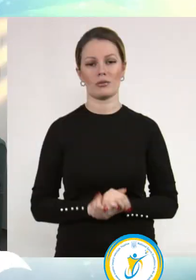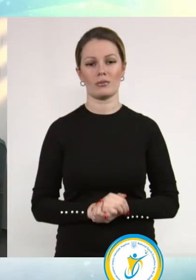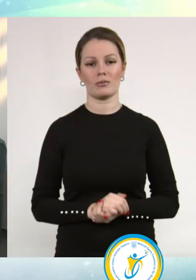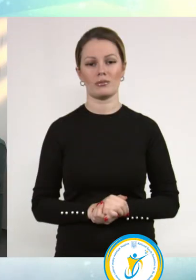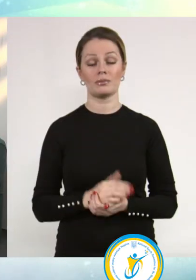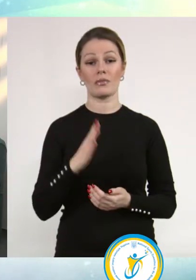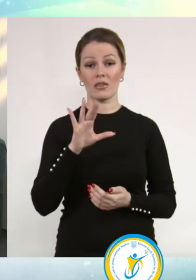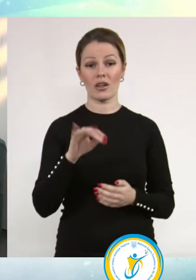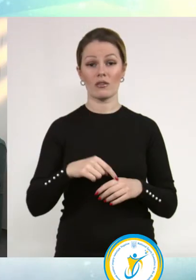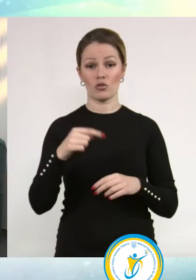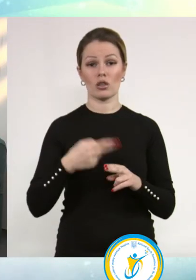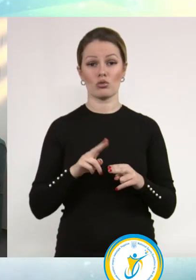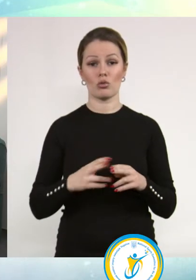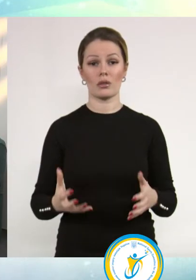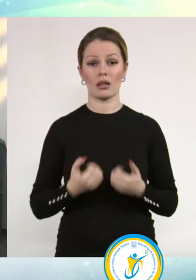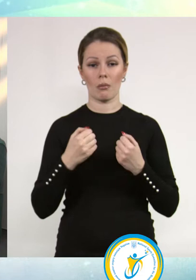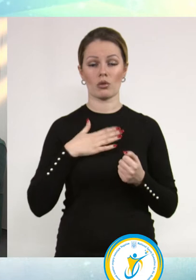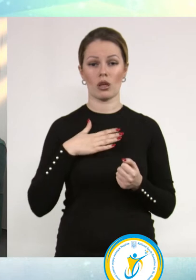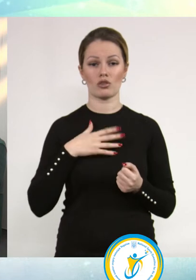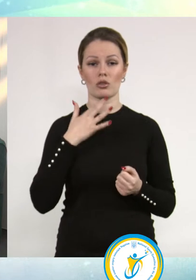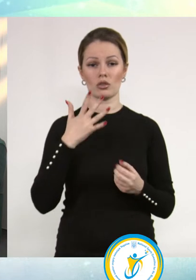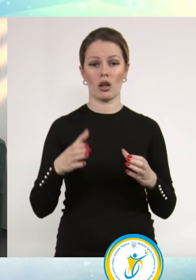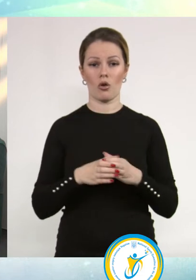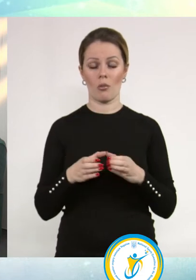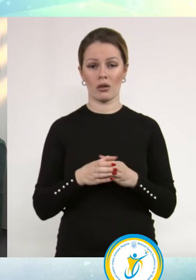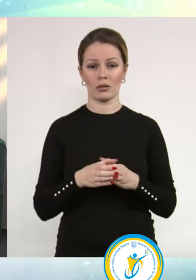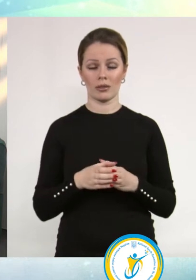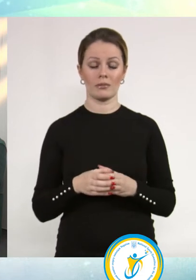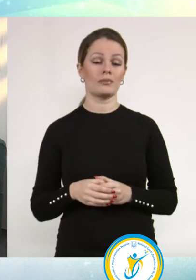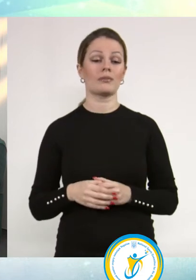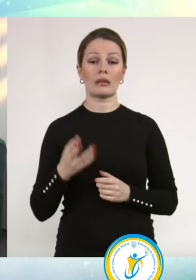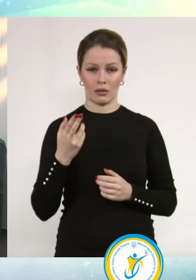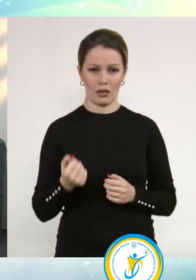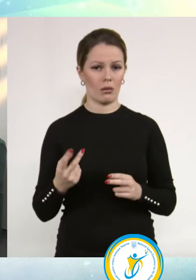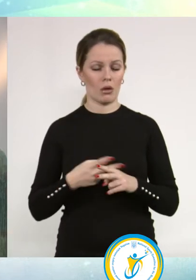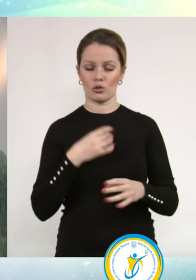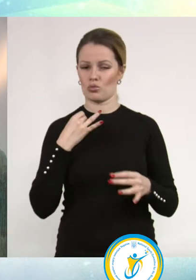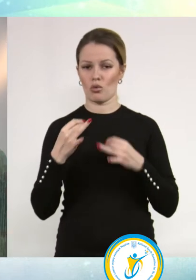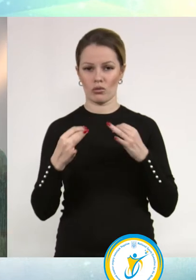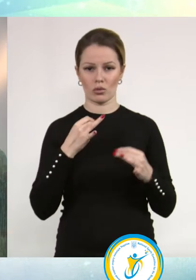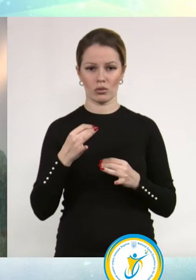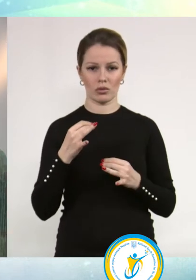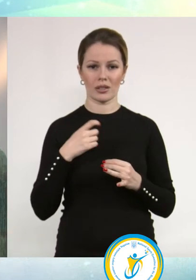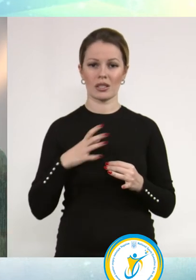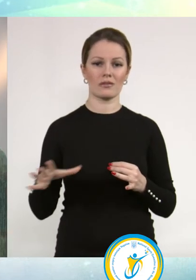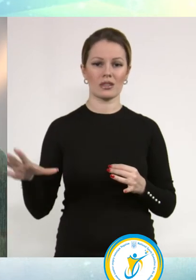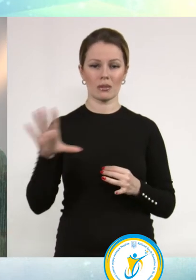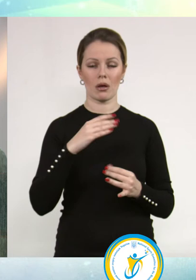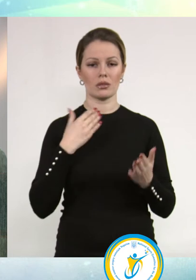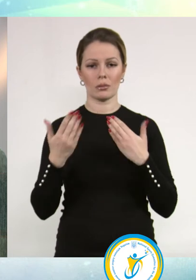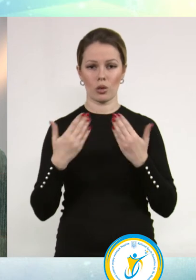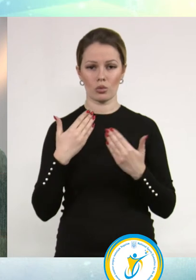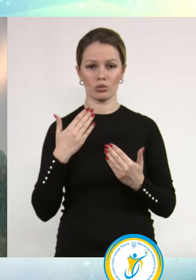Ви відчуваєте оцю підтримку нашої національної команди? Да, безумовно, тому що я з усіма спілкуюся, я